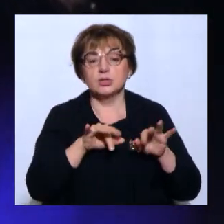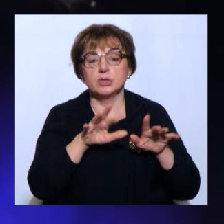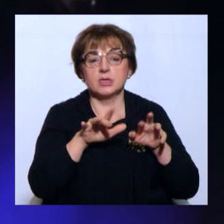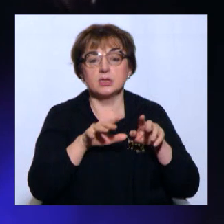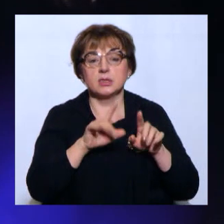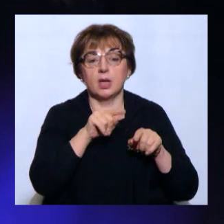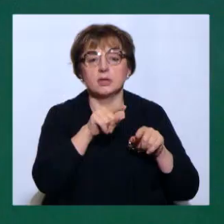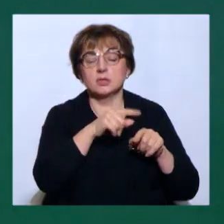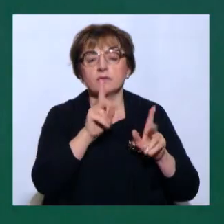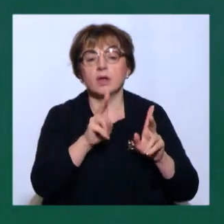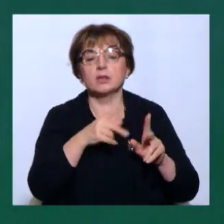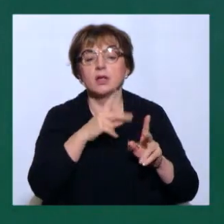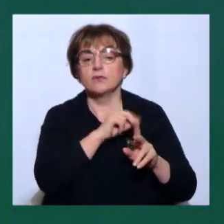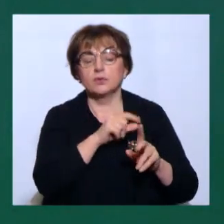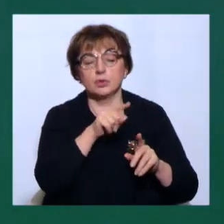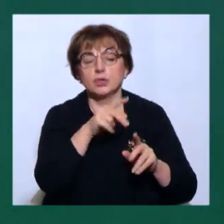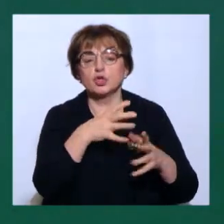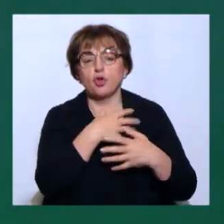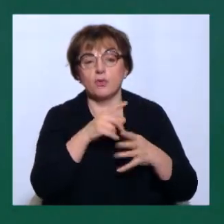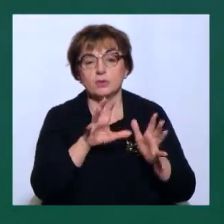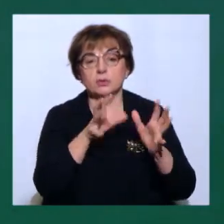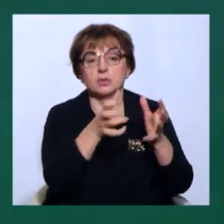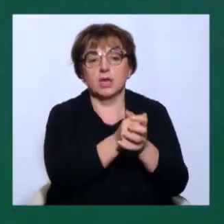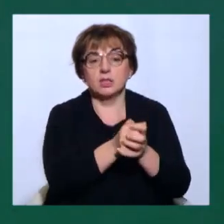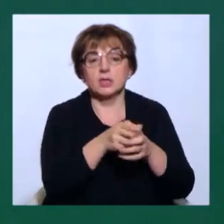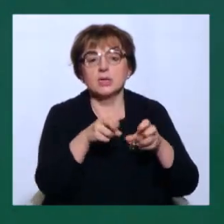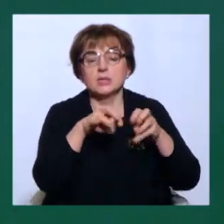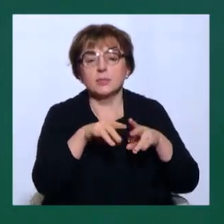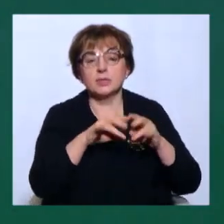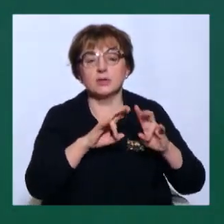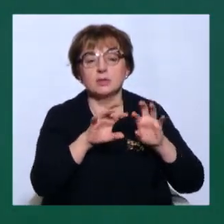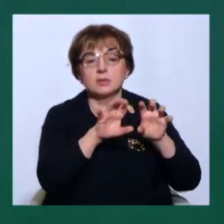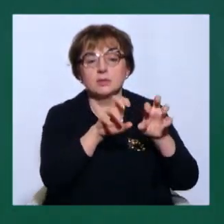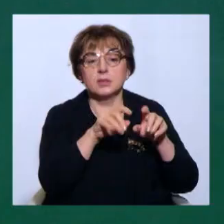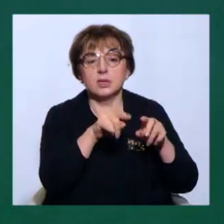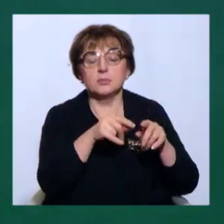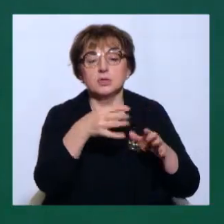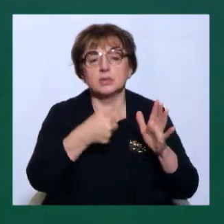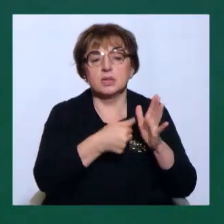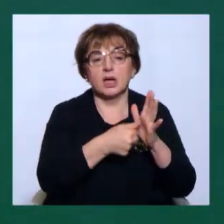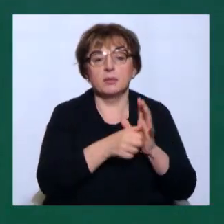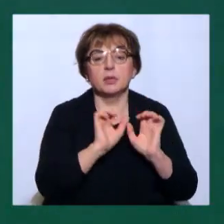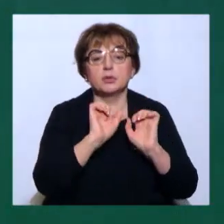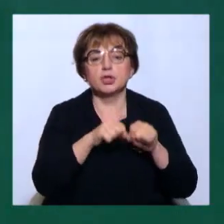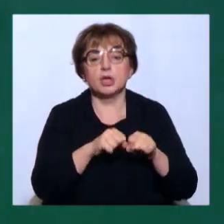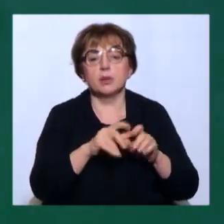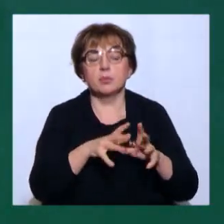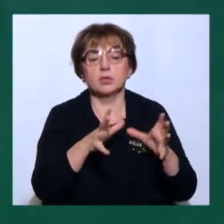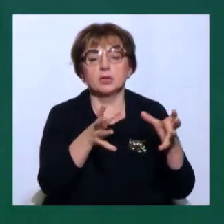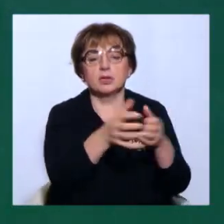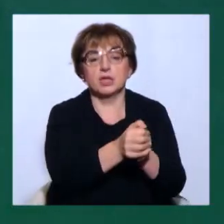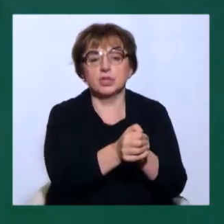საცეცი შეეხება მსხვერპლს, მსუსხავი უჯრედების საშუალებით ხდება მისი